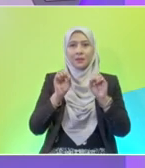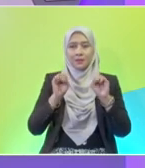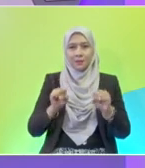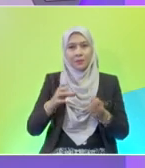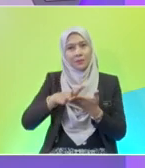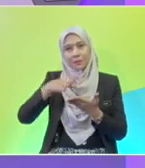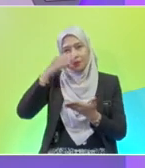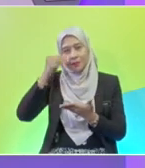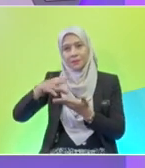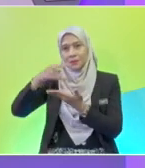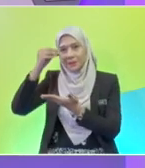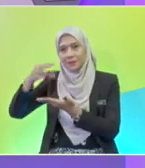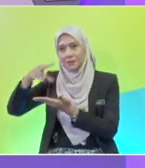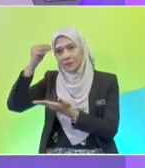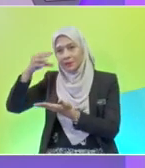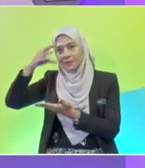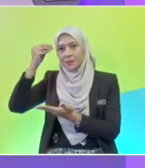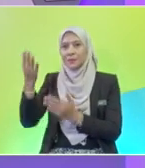jangan terlalu